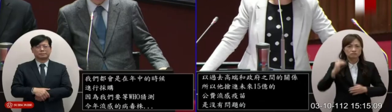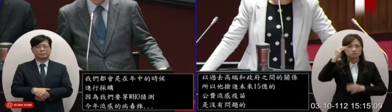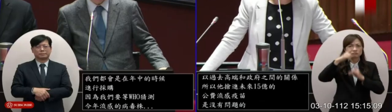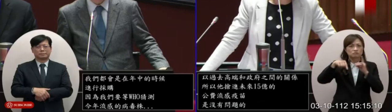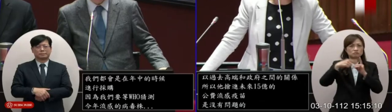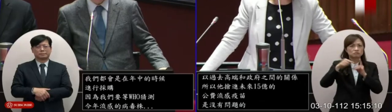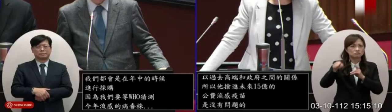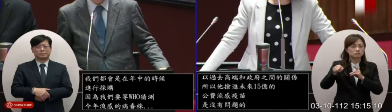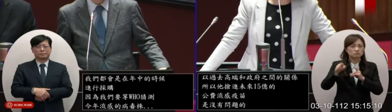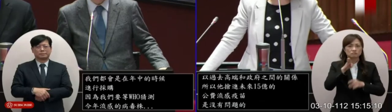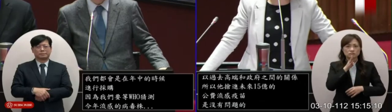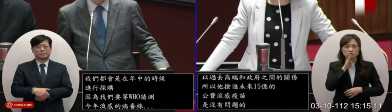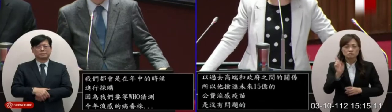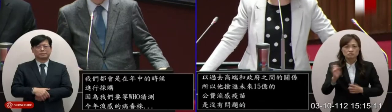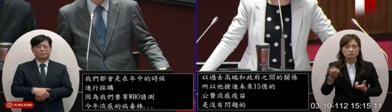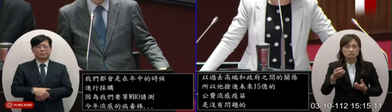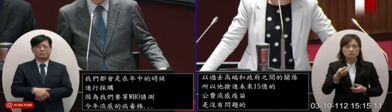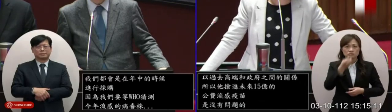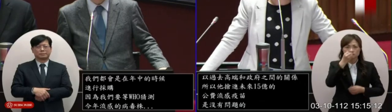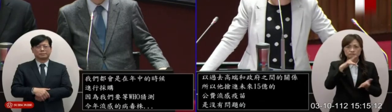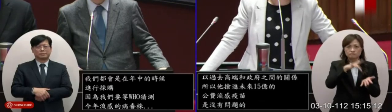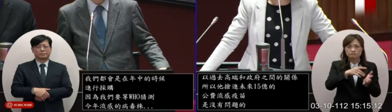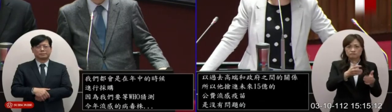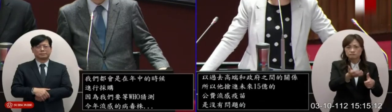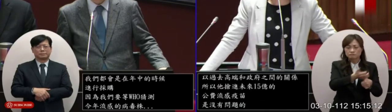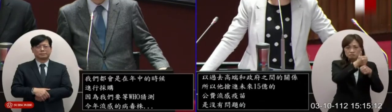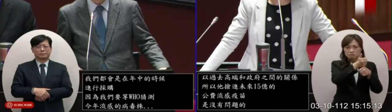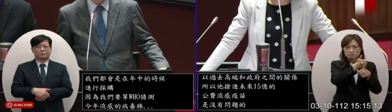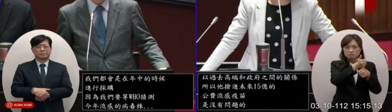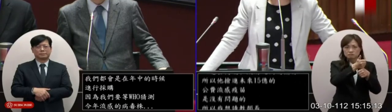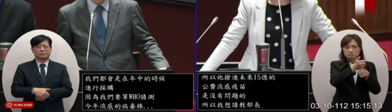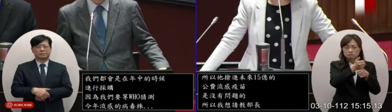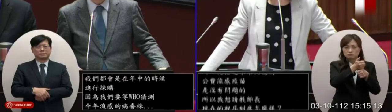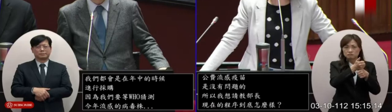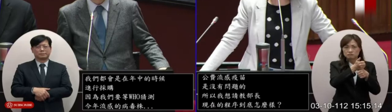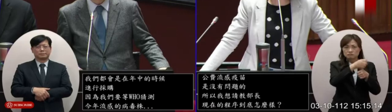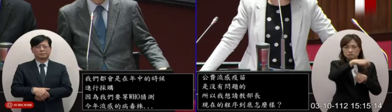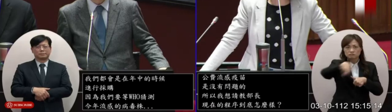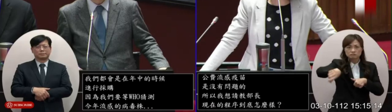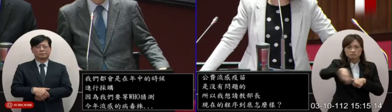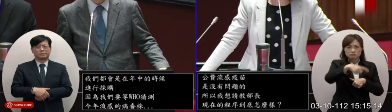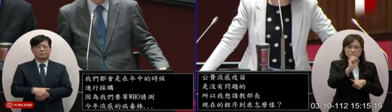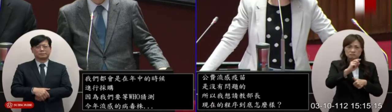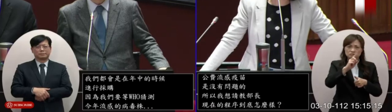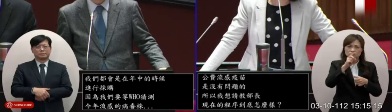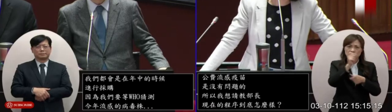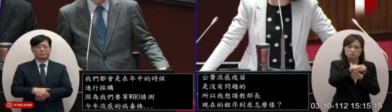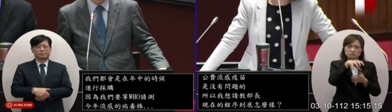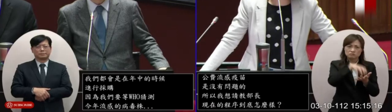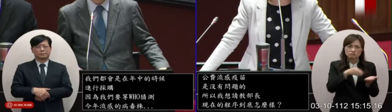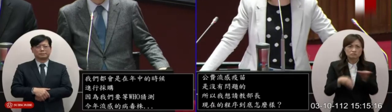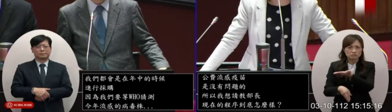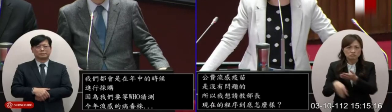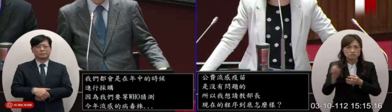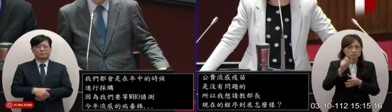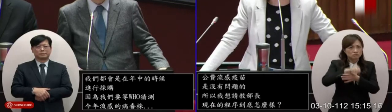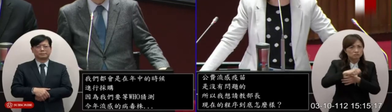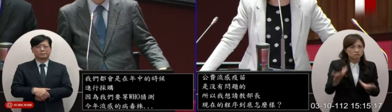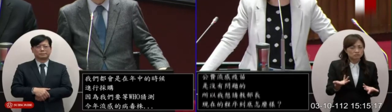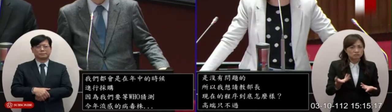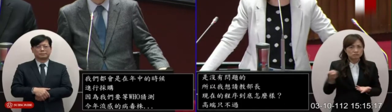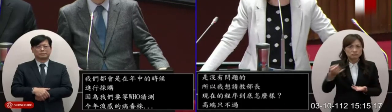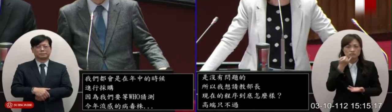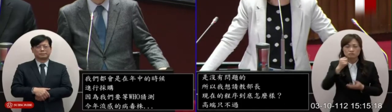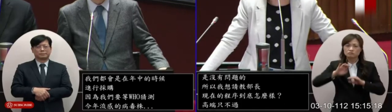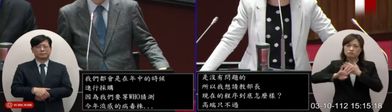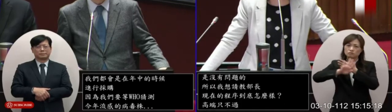他是拿到我们食药署的是一个什么样的认证，什么样的许可，就代表他可以对